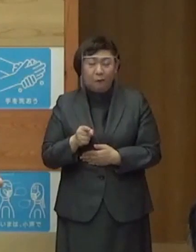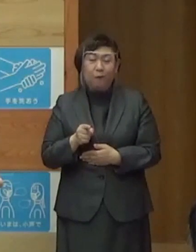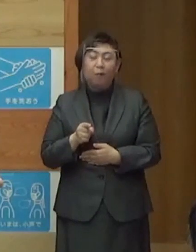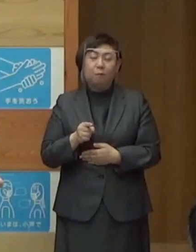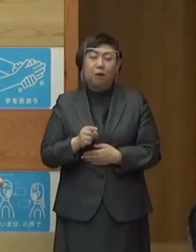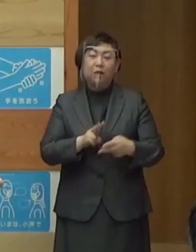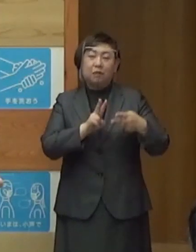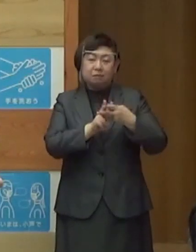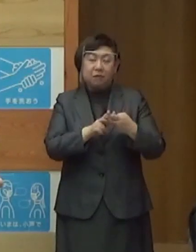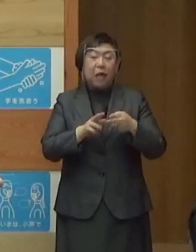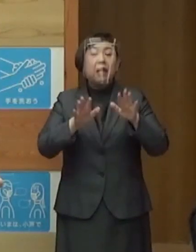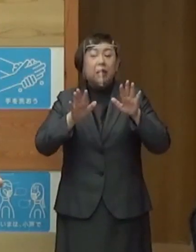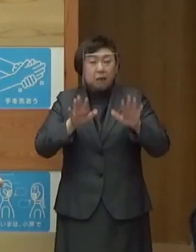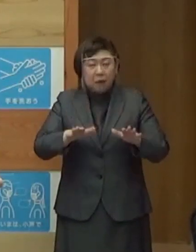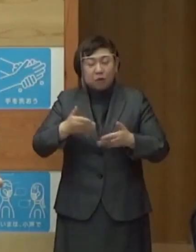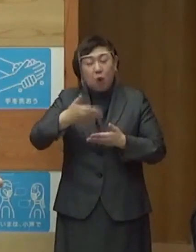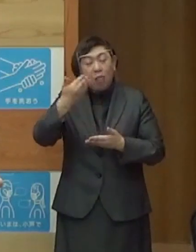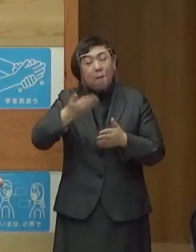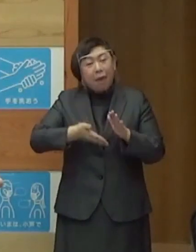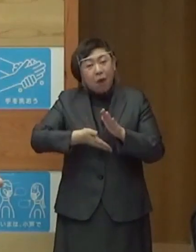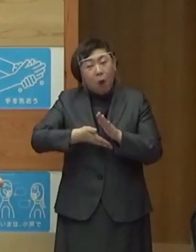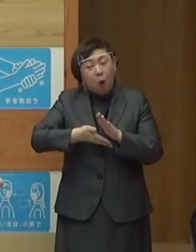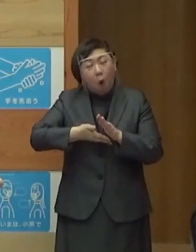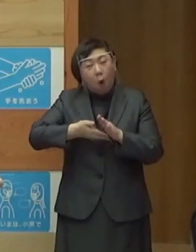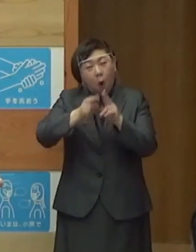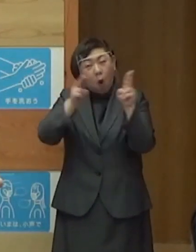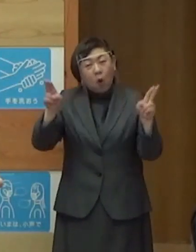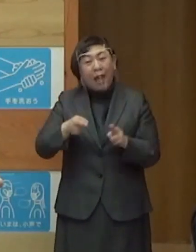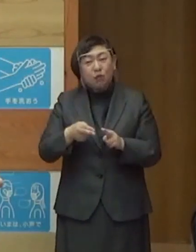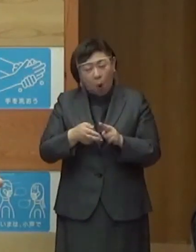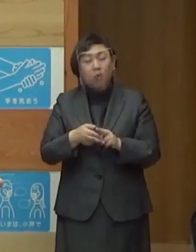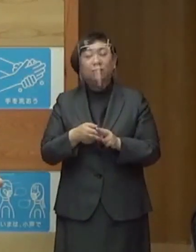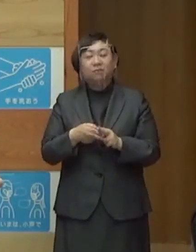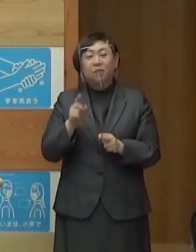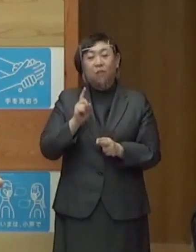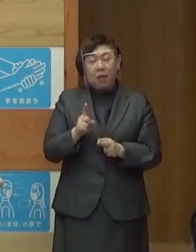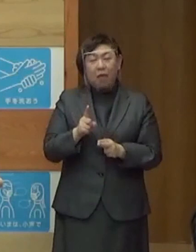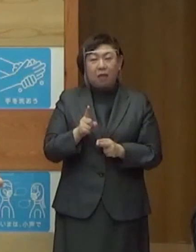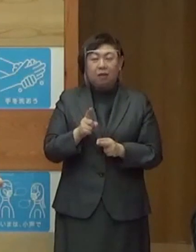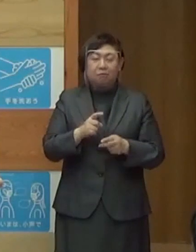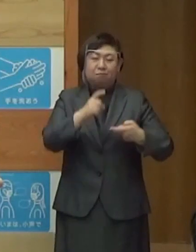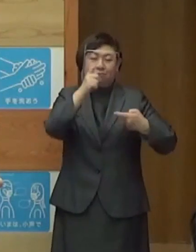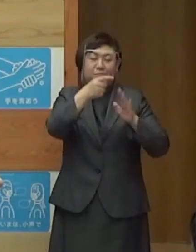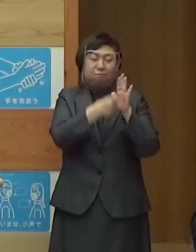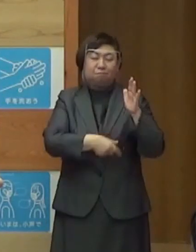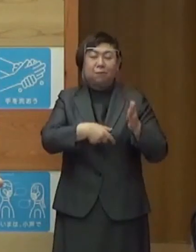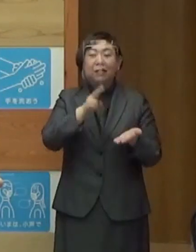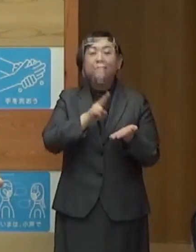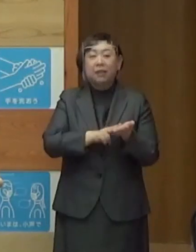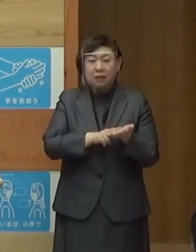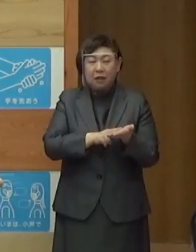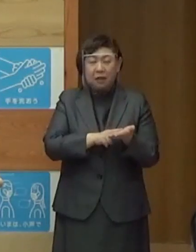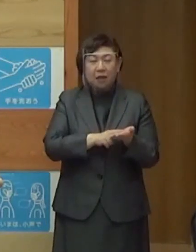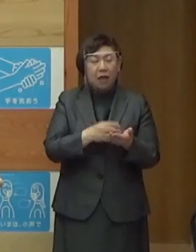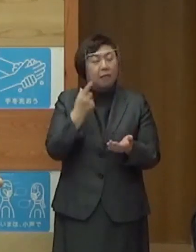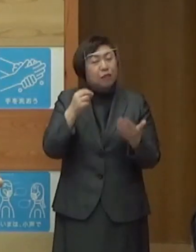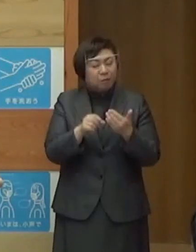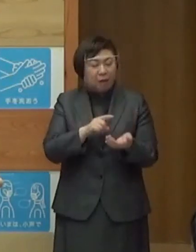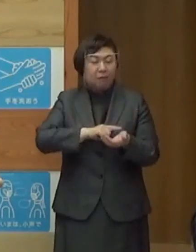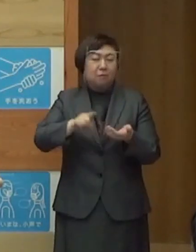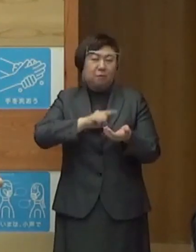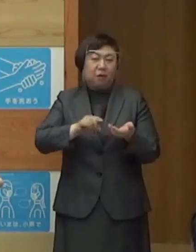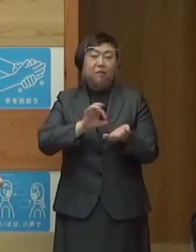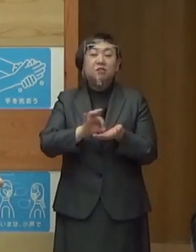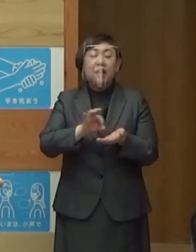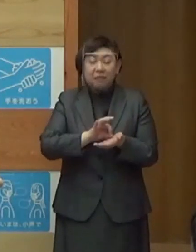このハッシュタグ今こそ食べよう北海道ってことで、まあ、このロゴも作りましたけども、まあ、例えば SNS とかでですね、このハッシュ